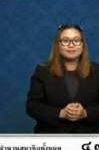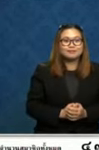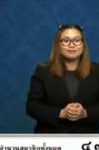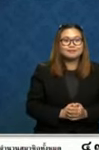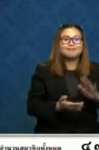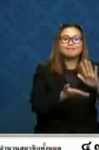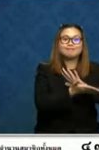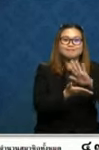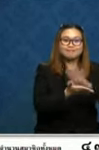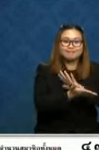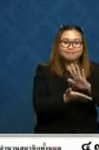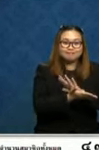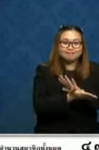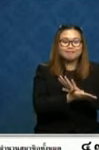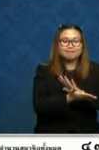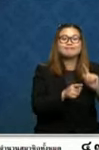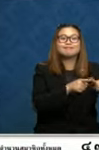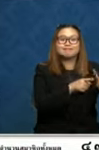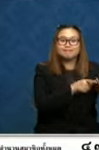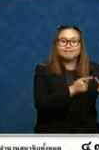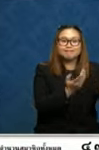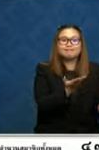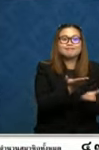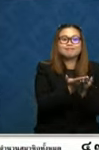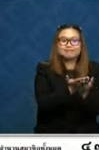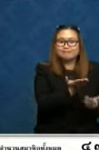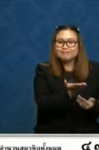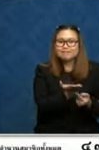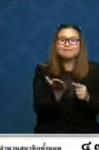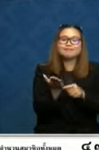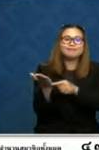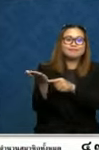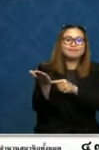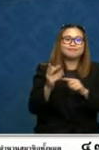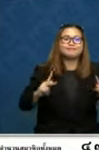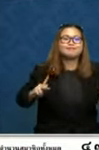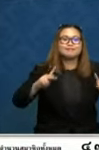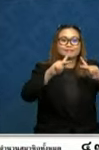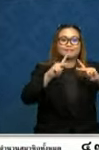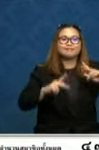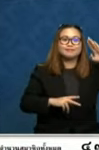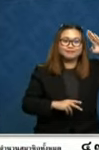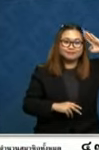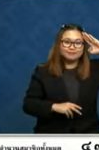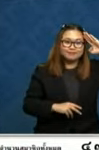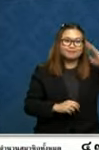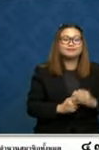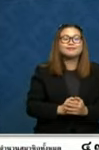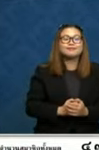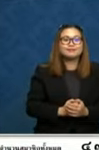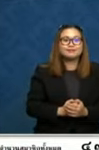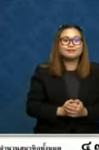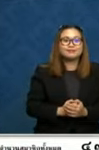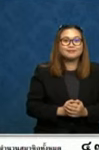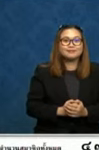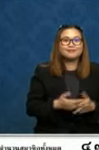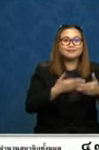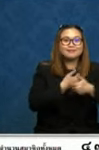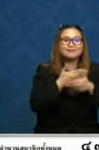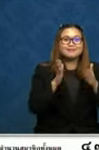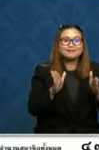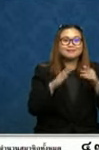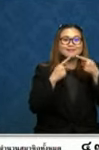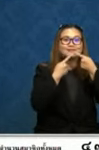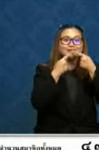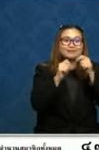กสารนะคะที่ขอไปกับกระทรวงกลาโหมว่าถ้าไม่ตอบในห้องไม่เป็นไรนะคะท่านอาจจะเตรียมเอกสารหรือว่